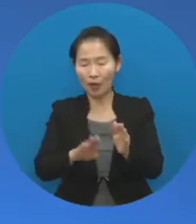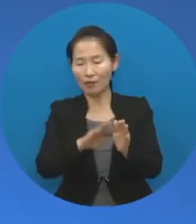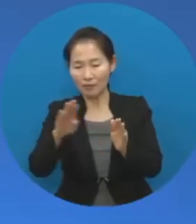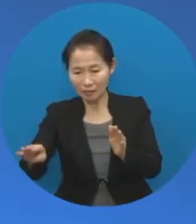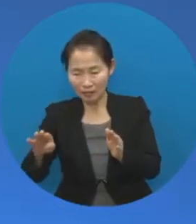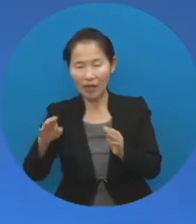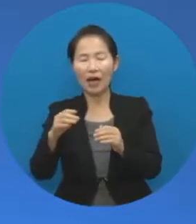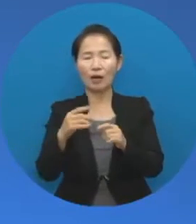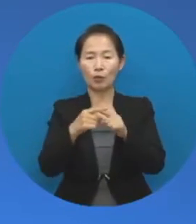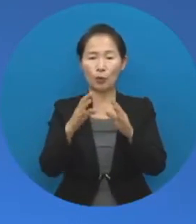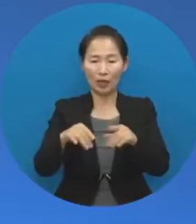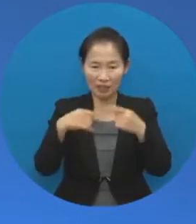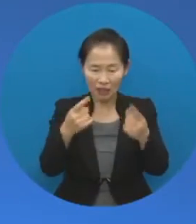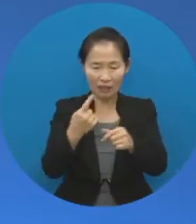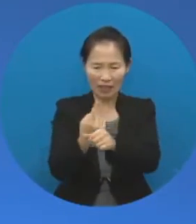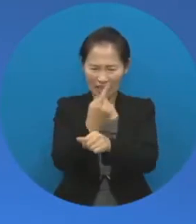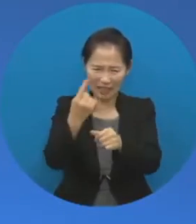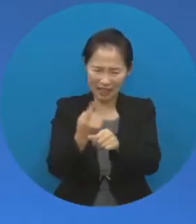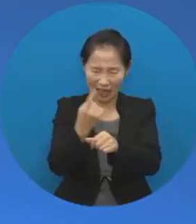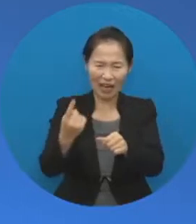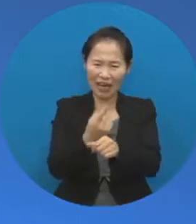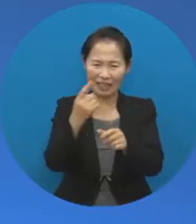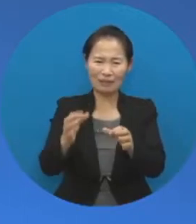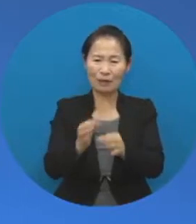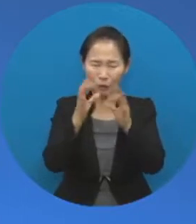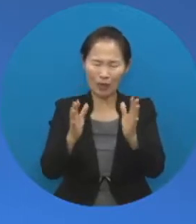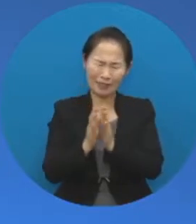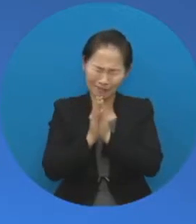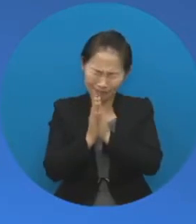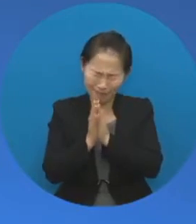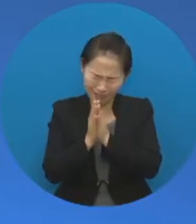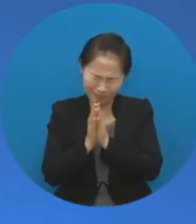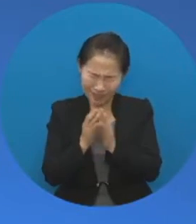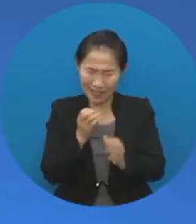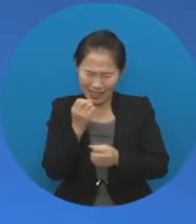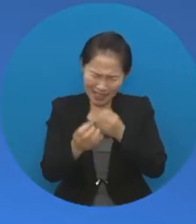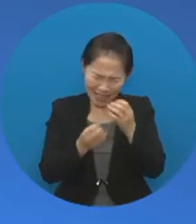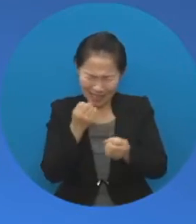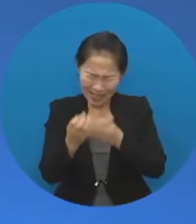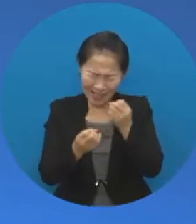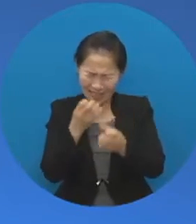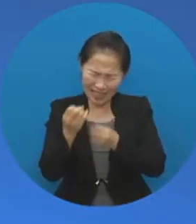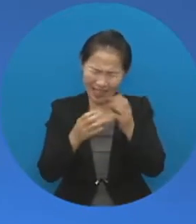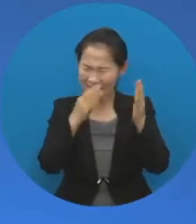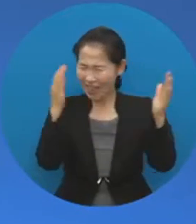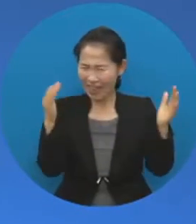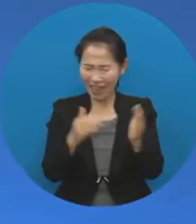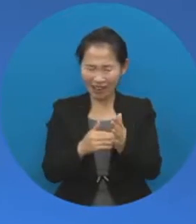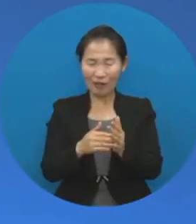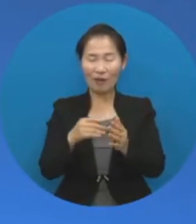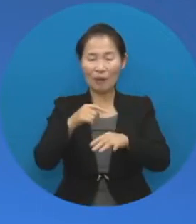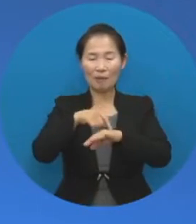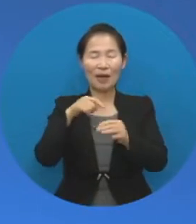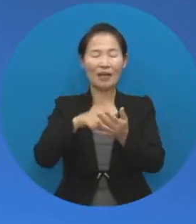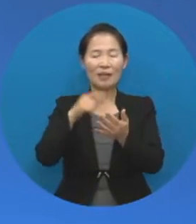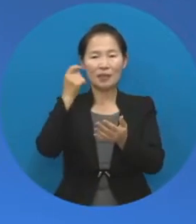시간 동안 막 기도를 했어요. 근데 이제 한 시간 기도하니까 뭔가 이렇게 후련하더라고요. 근데 이제 기도를 하고 있는데